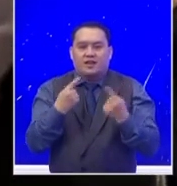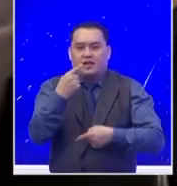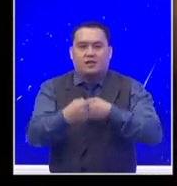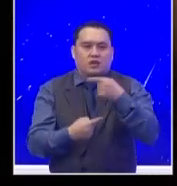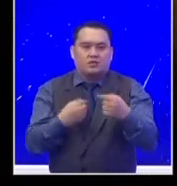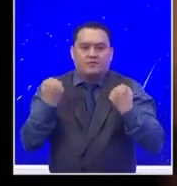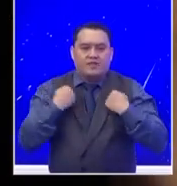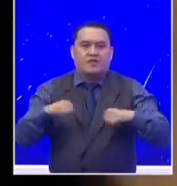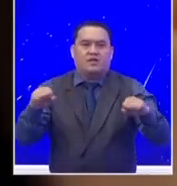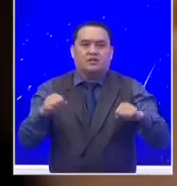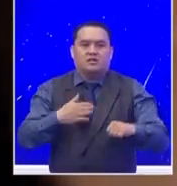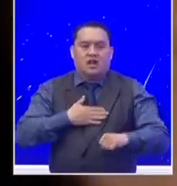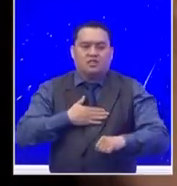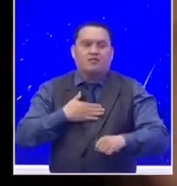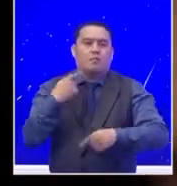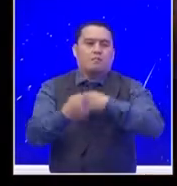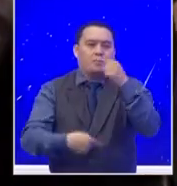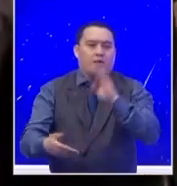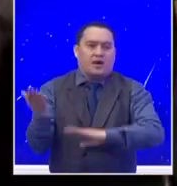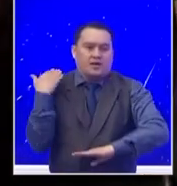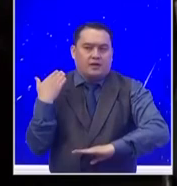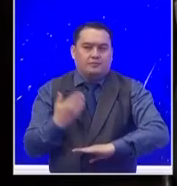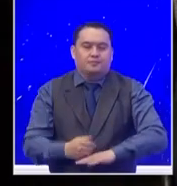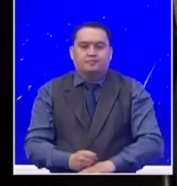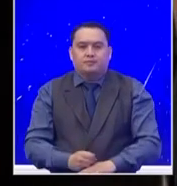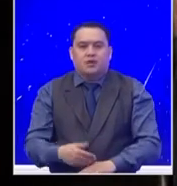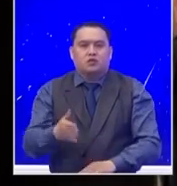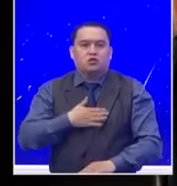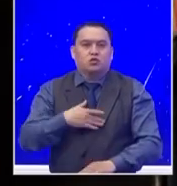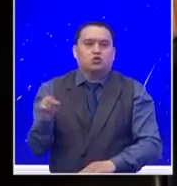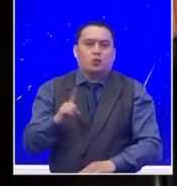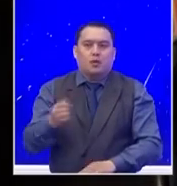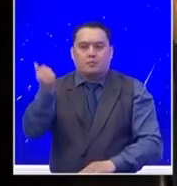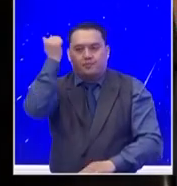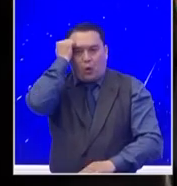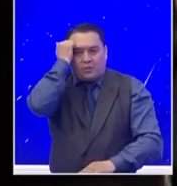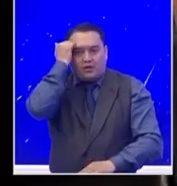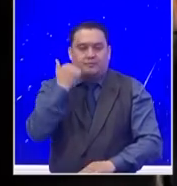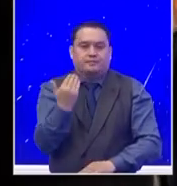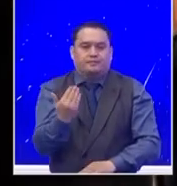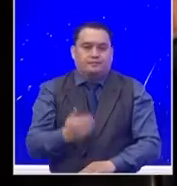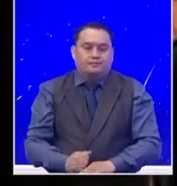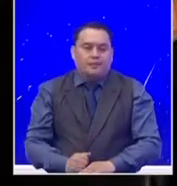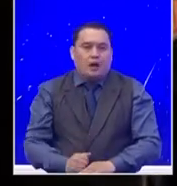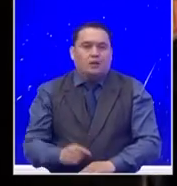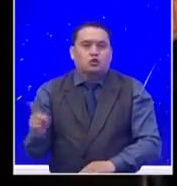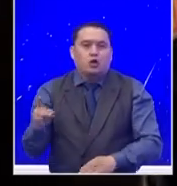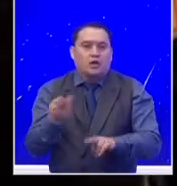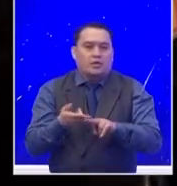героическим подвигам нашего старшего поколения. Чтобы мы, наше поколение, помнило, что этот